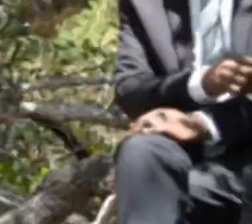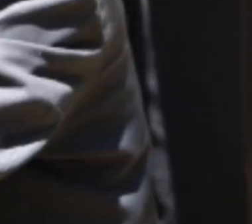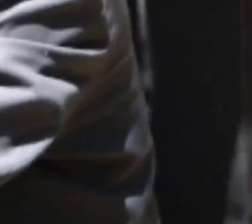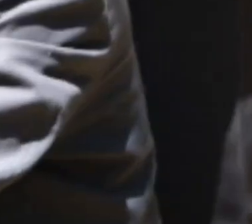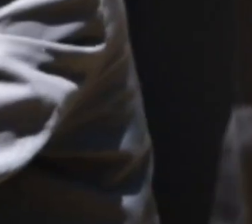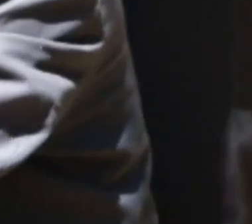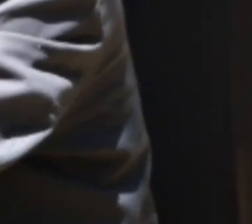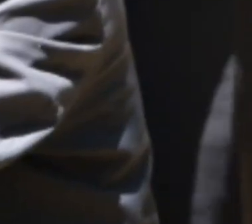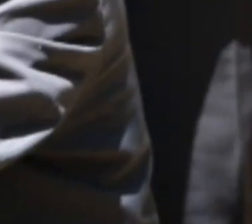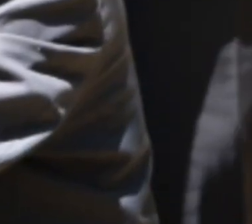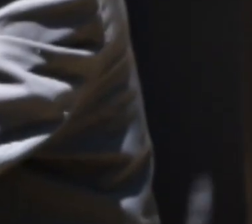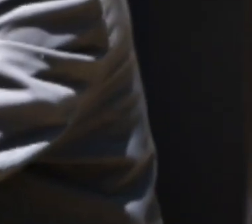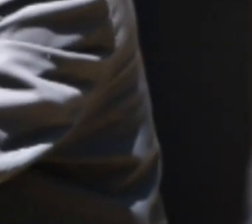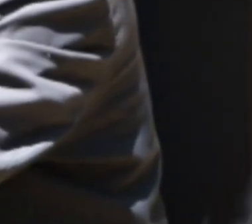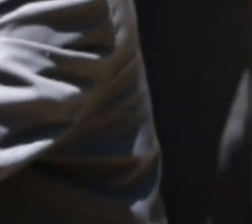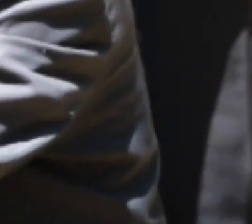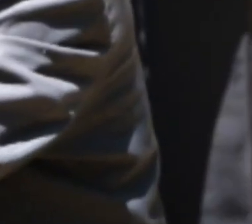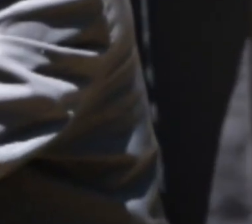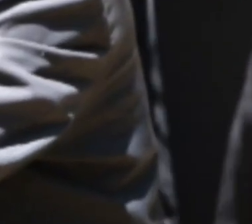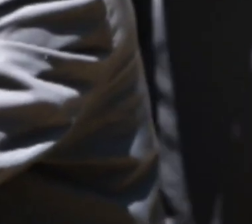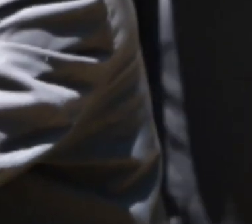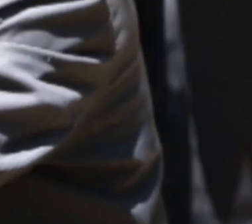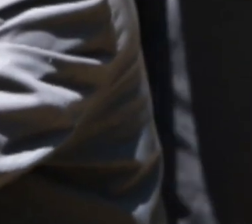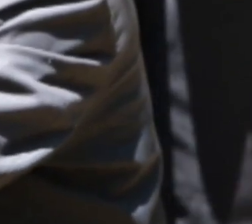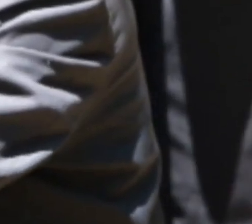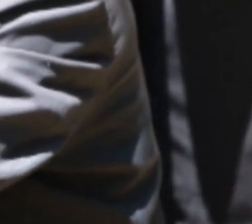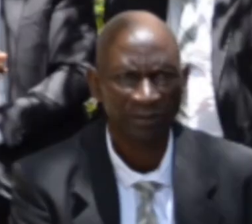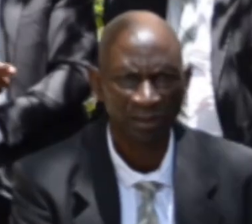anotibatsira, NDIANI